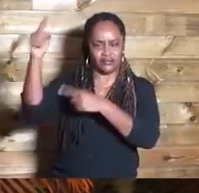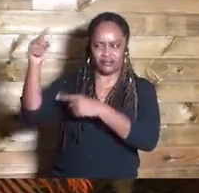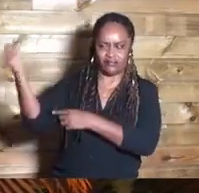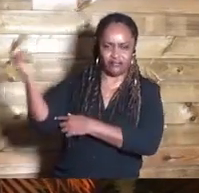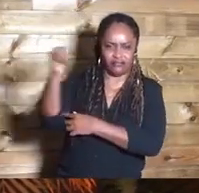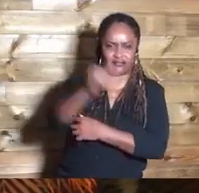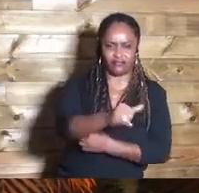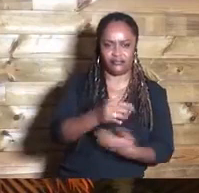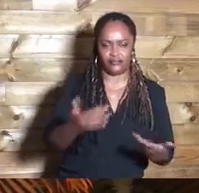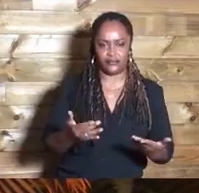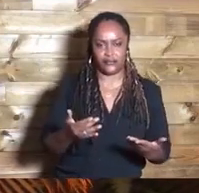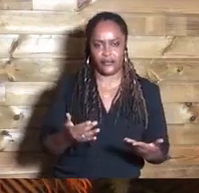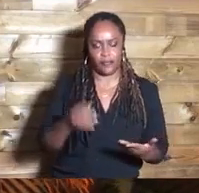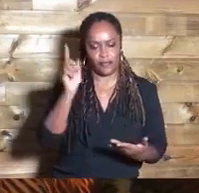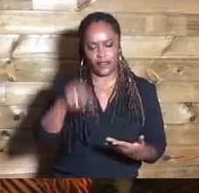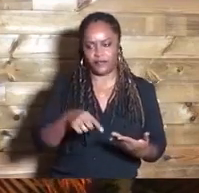Biggie dit en nous, il faut y bout.